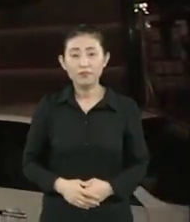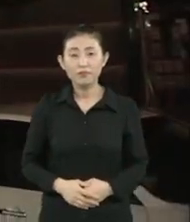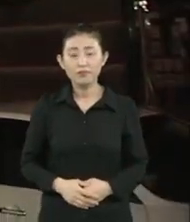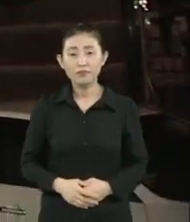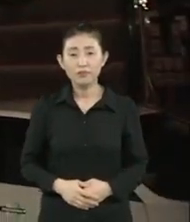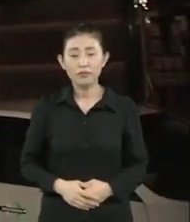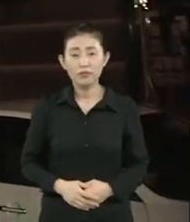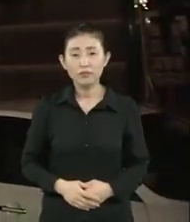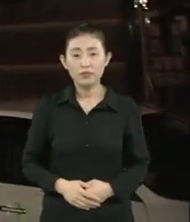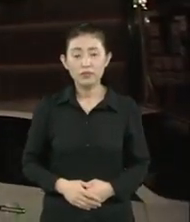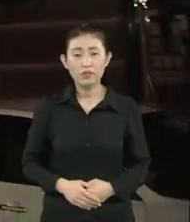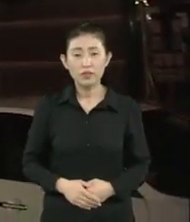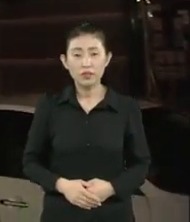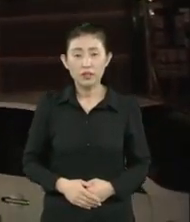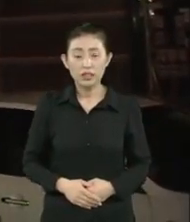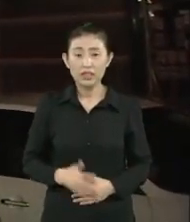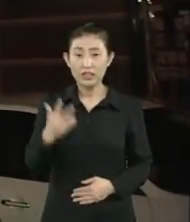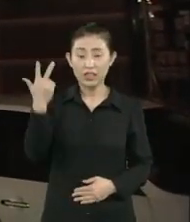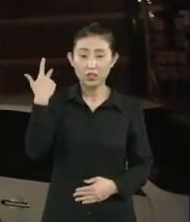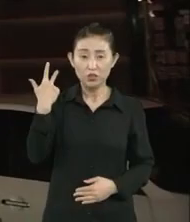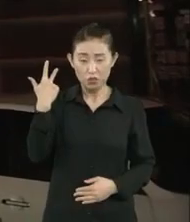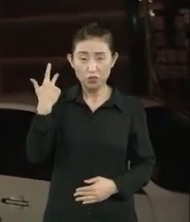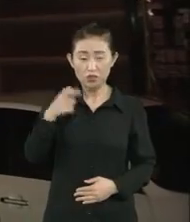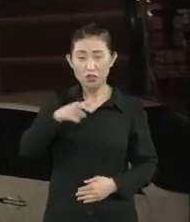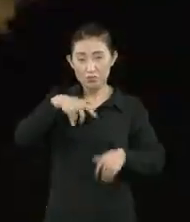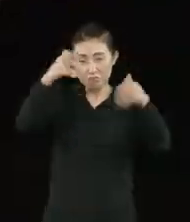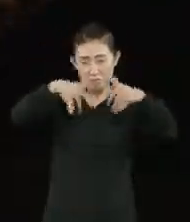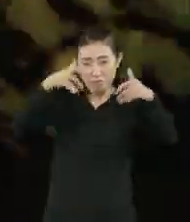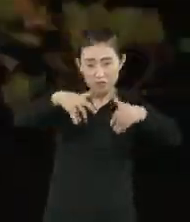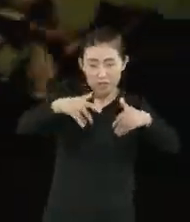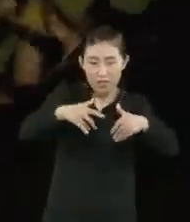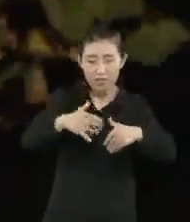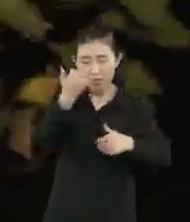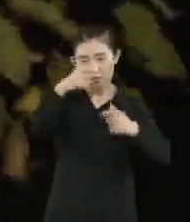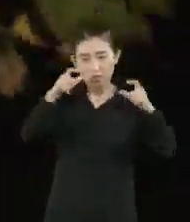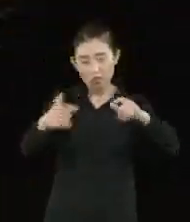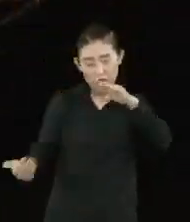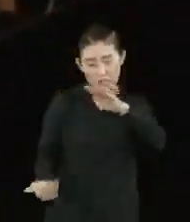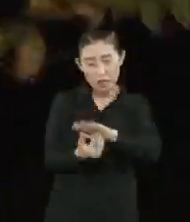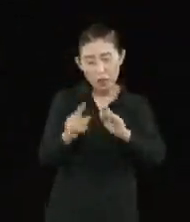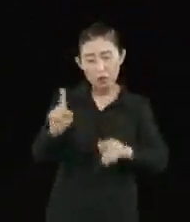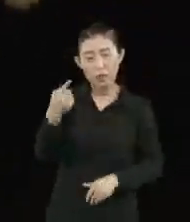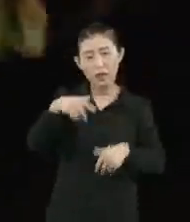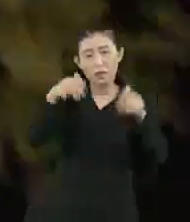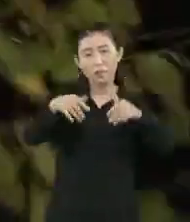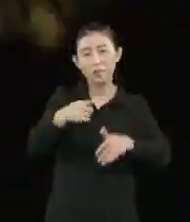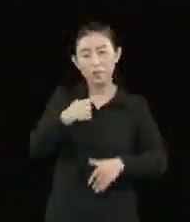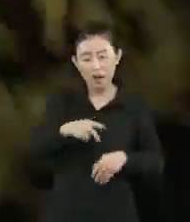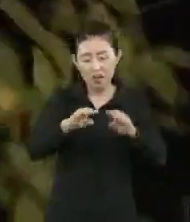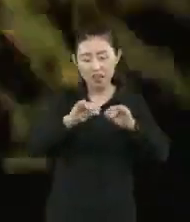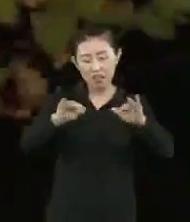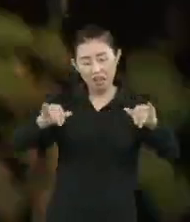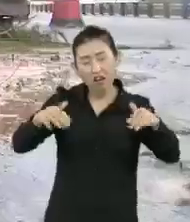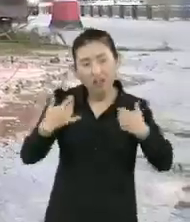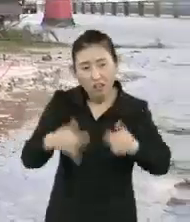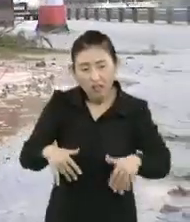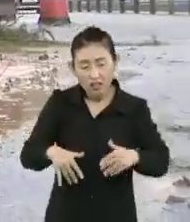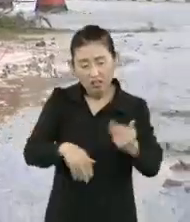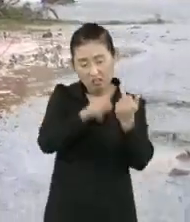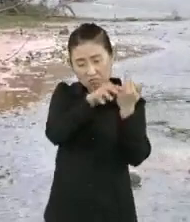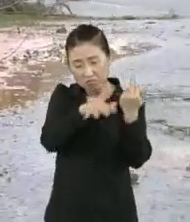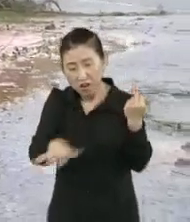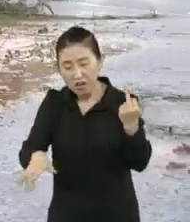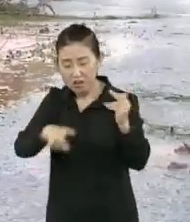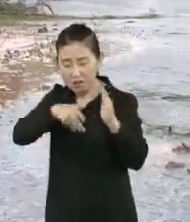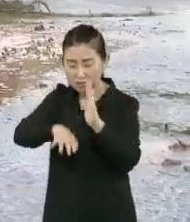있겠습니다 지난 주말 가을 장마로 충청권의 최대 100mm 가까운 비가 내려 지반이 약해진 만큼 산사태와